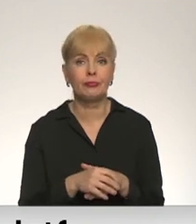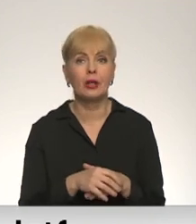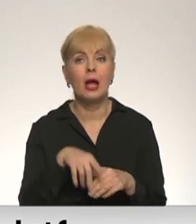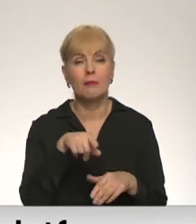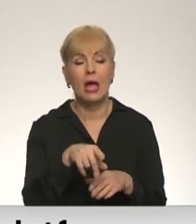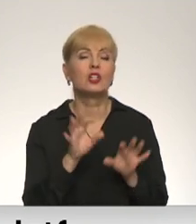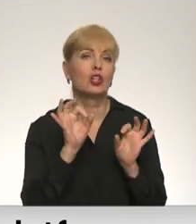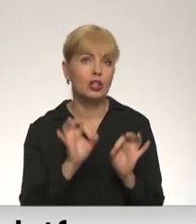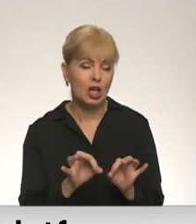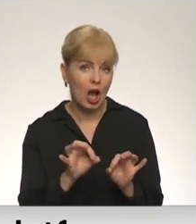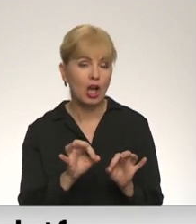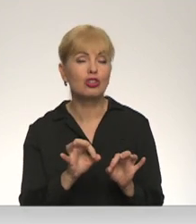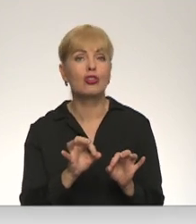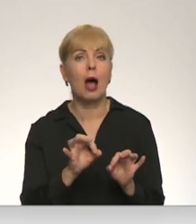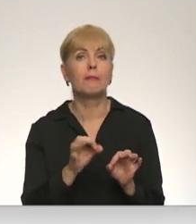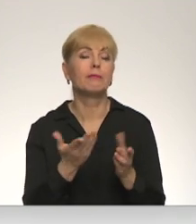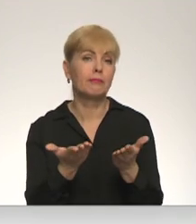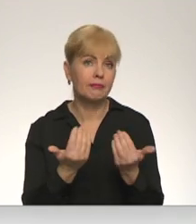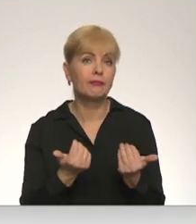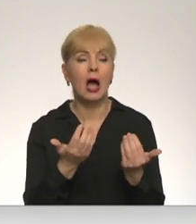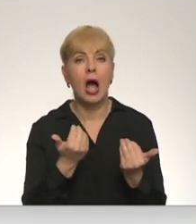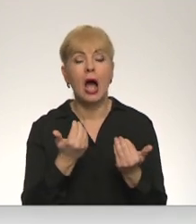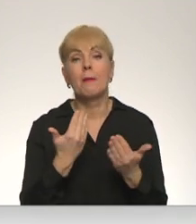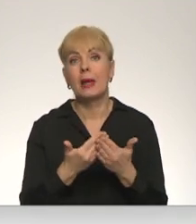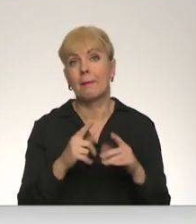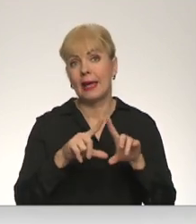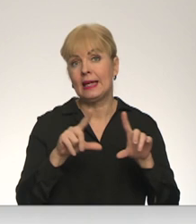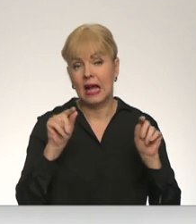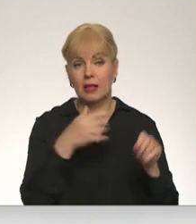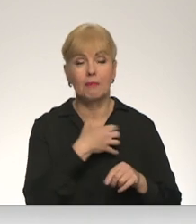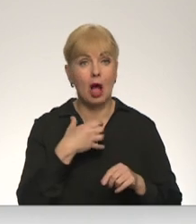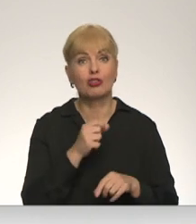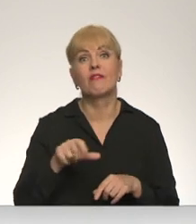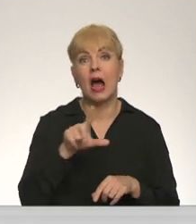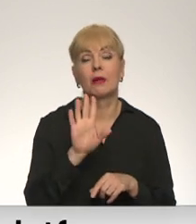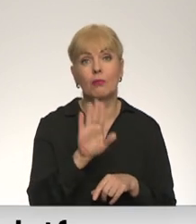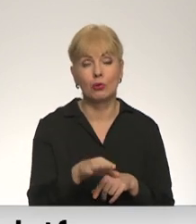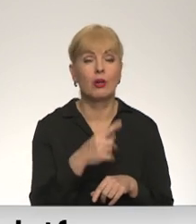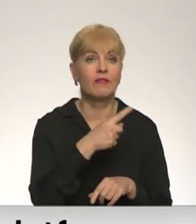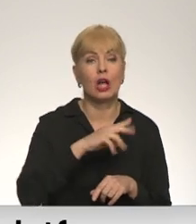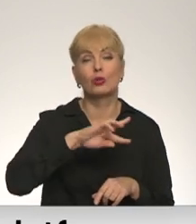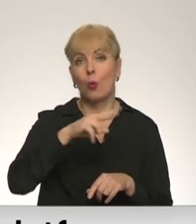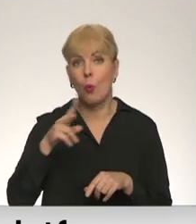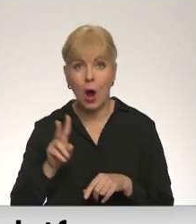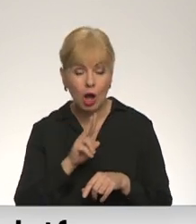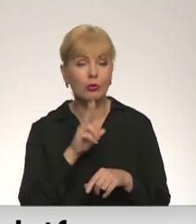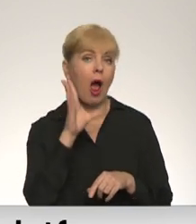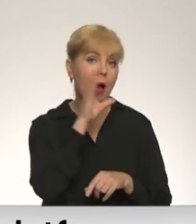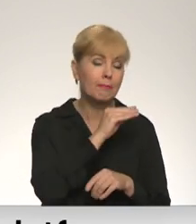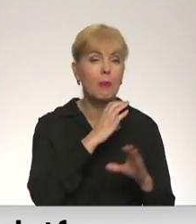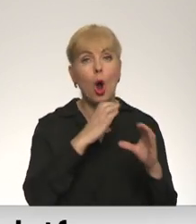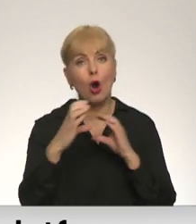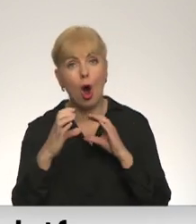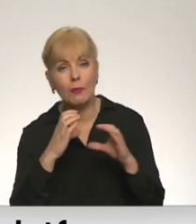ka tiešām iestādes, es domāju, jau vairāk tās pašvaldības arī būs uz platformas, viens ar otru viņu komunicē, redzēs